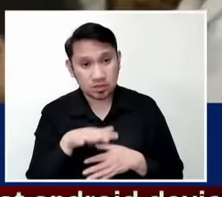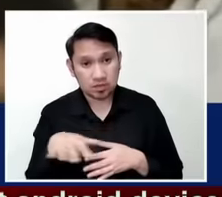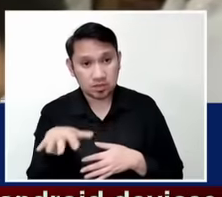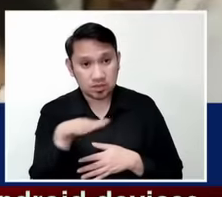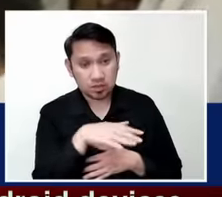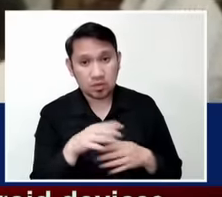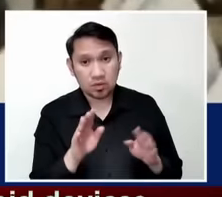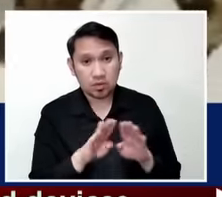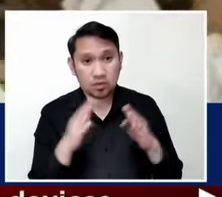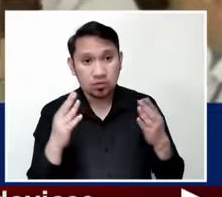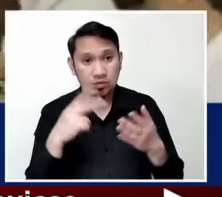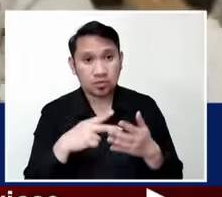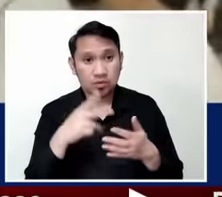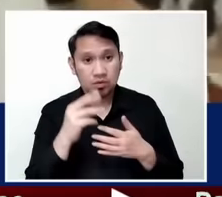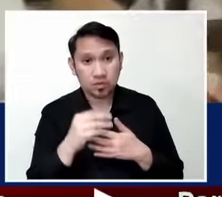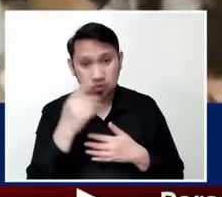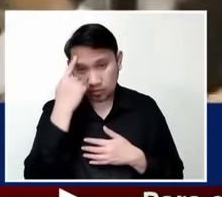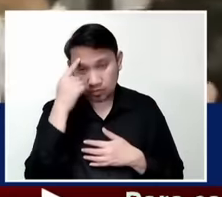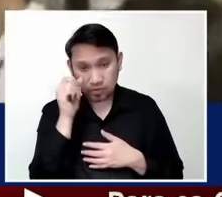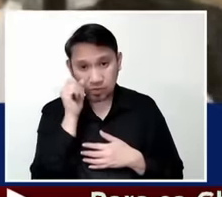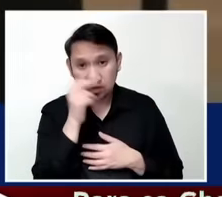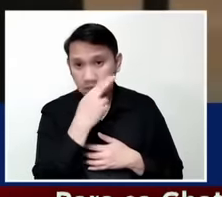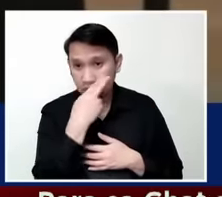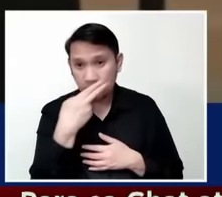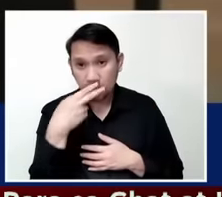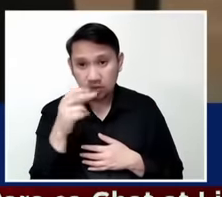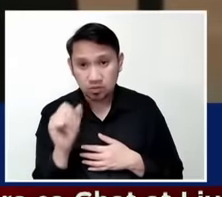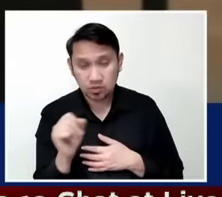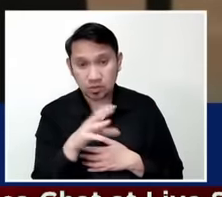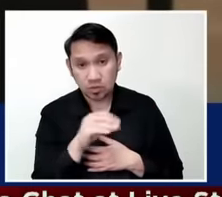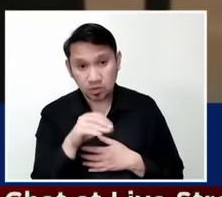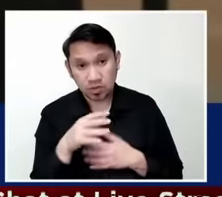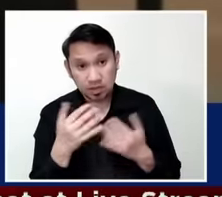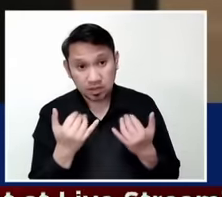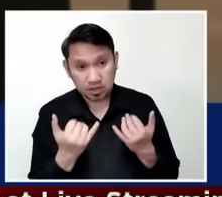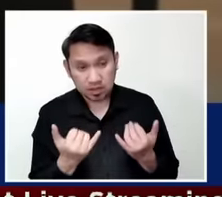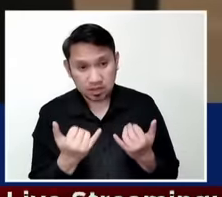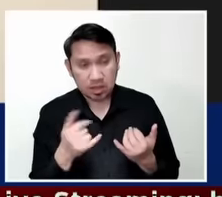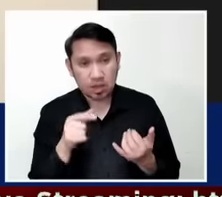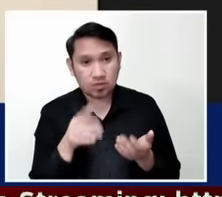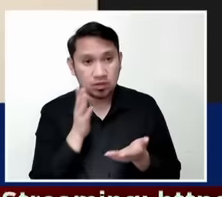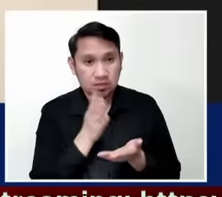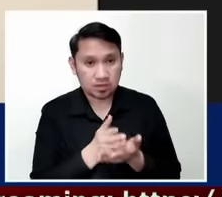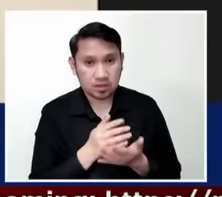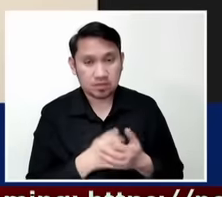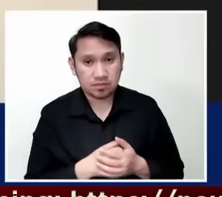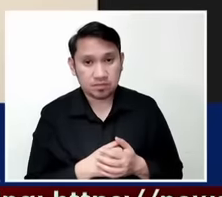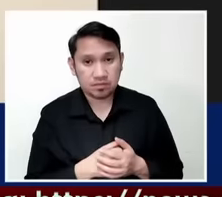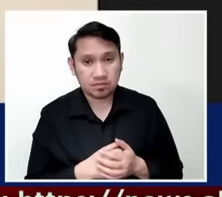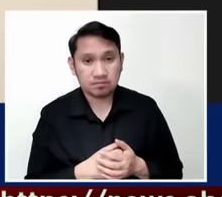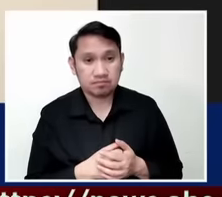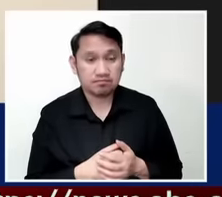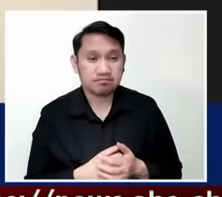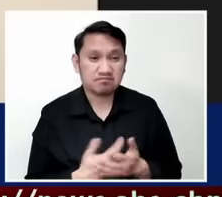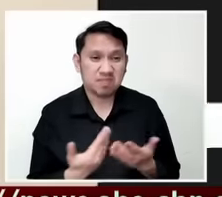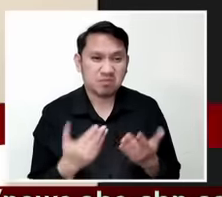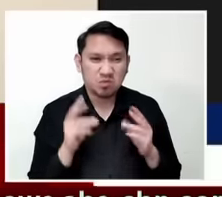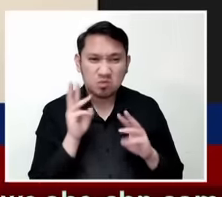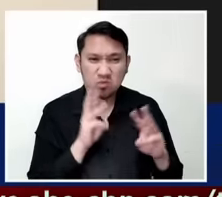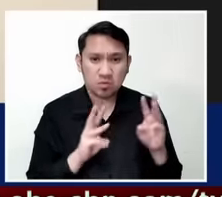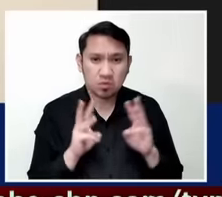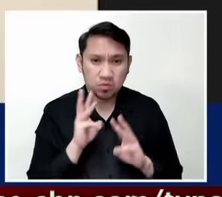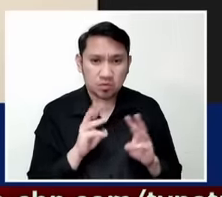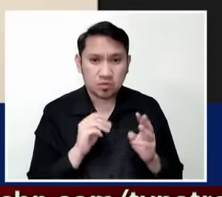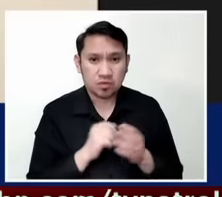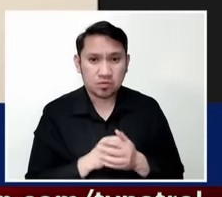nagbukas ng programa para sa senior high school at karamihan na ngayon ay tumigil na. Dahil dito, nangangamba ang Alliance